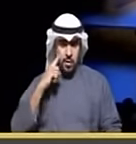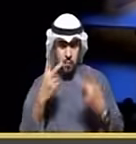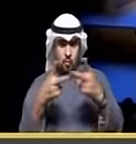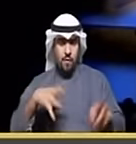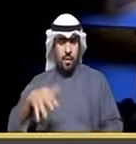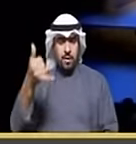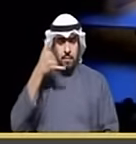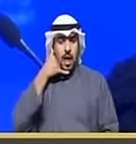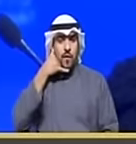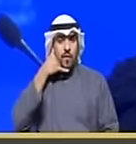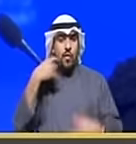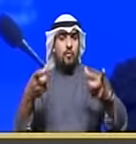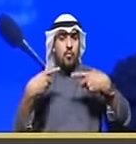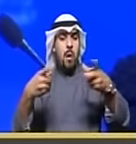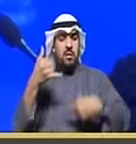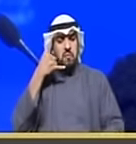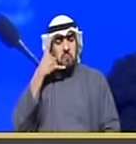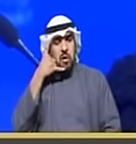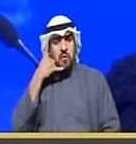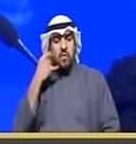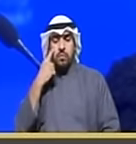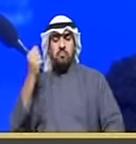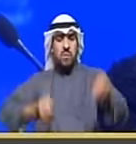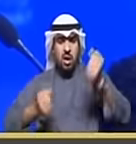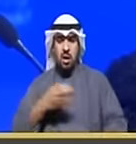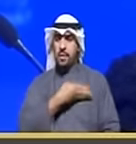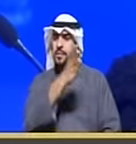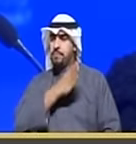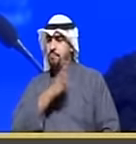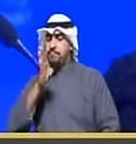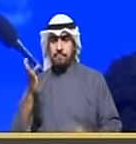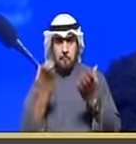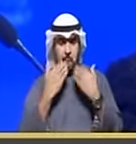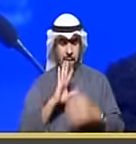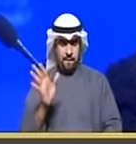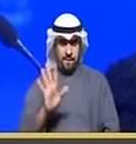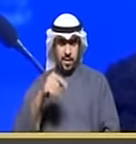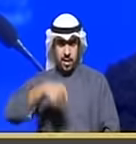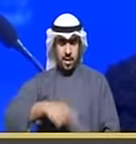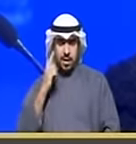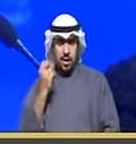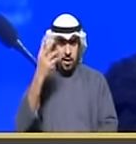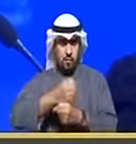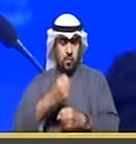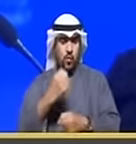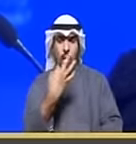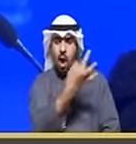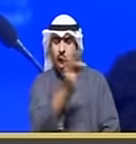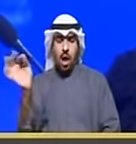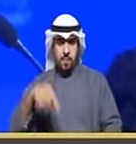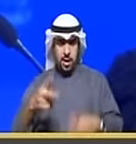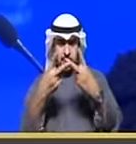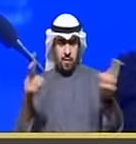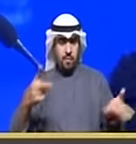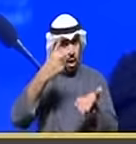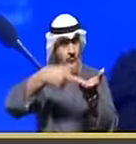الهاتف النقال الثانيه اغلبيه المشاريع اخلت في المرحله التنفيذيه وهذا مؤشر